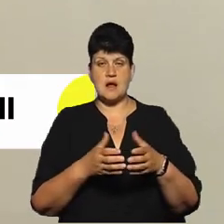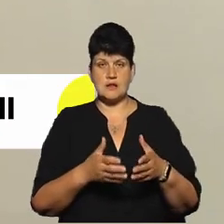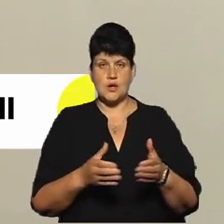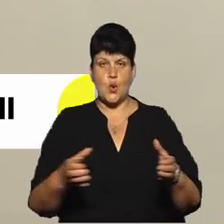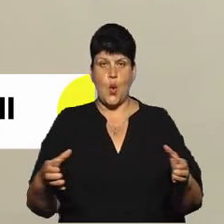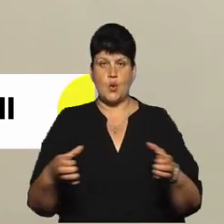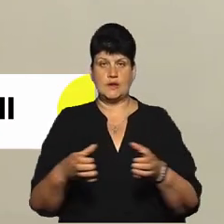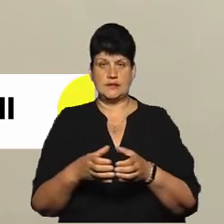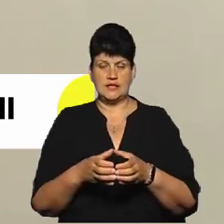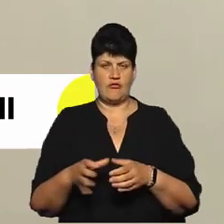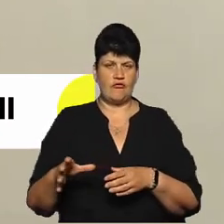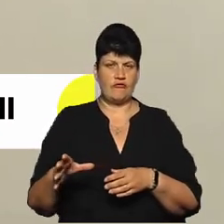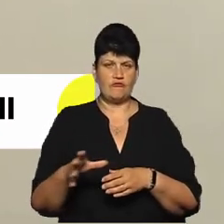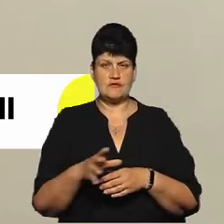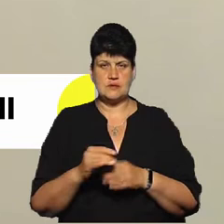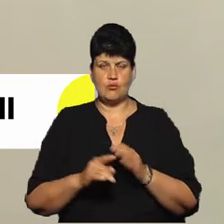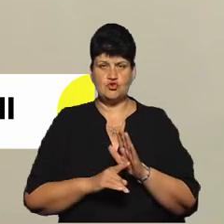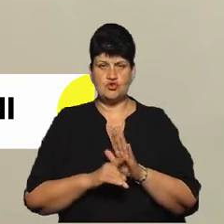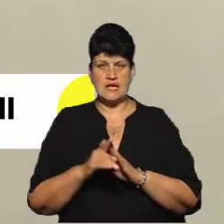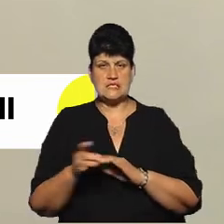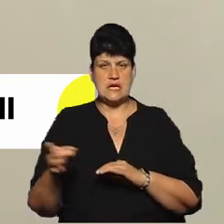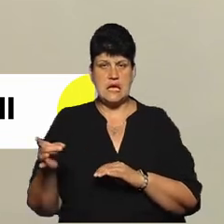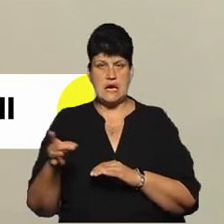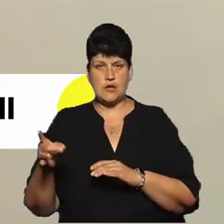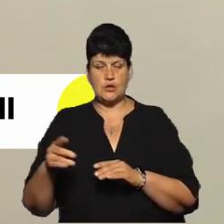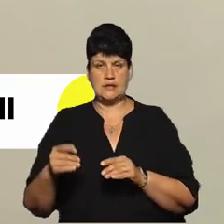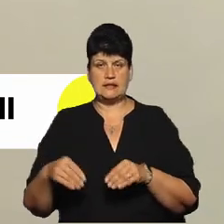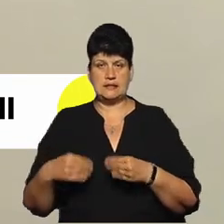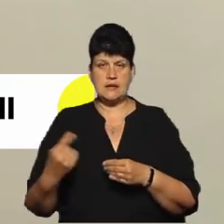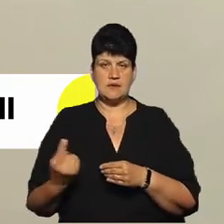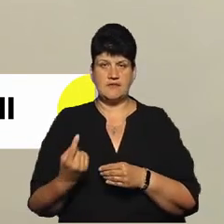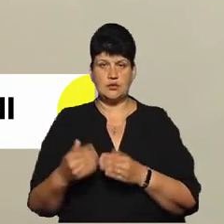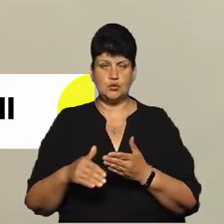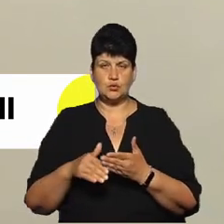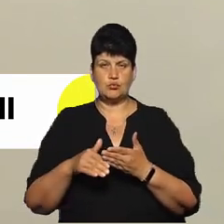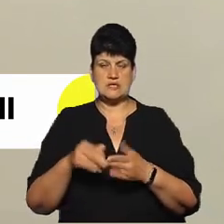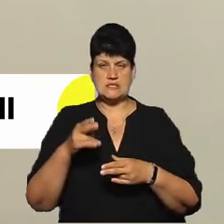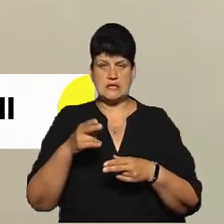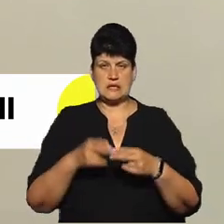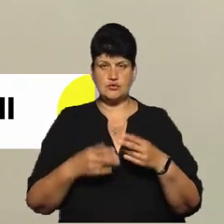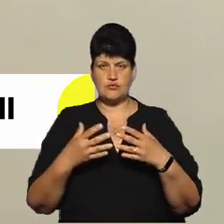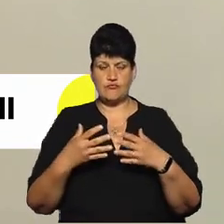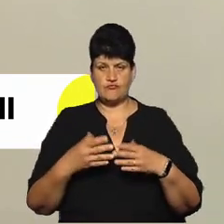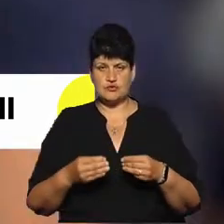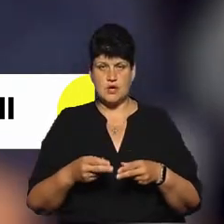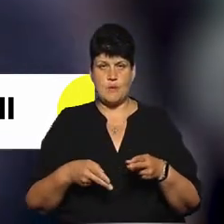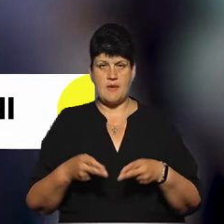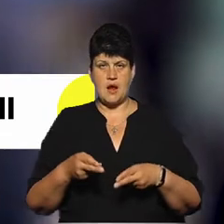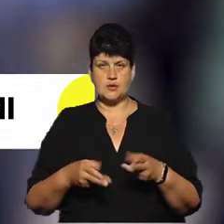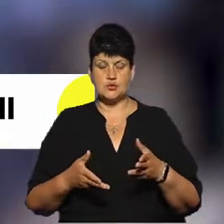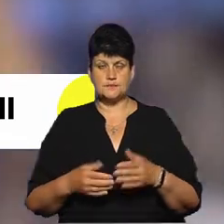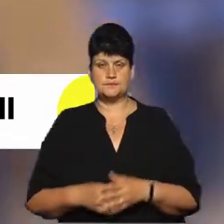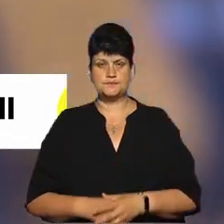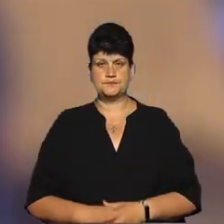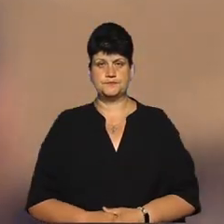колектива, всіх ланок, починаючи від району, надання первинної допомоги, закінчуючи вже самою операцією. Соломія